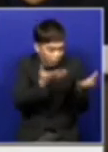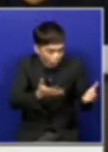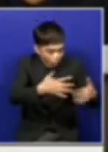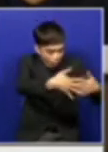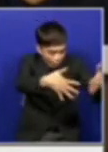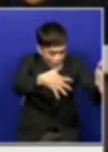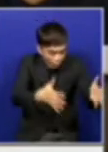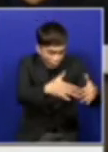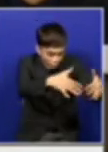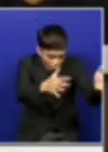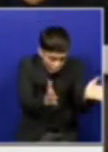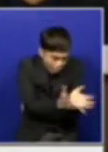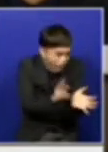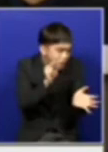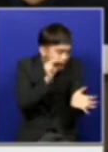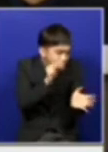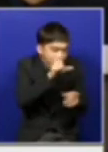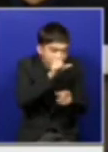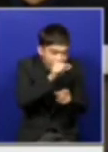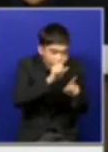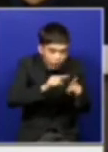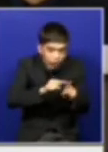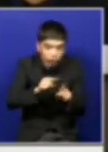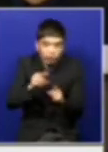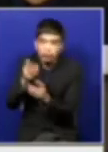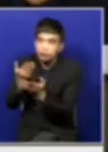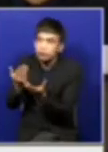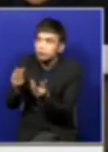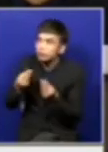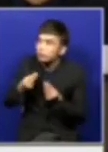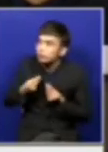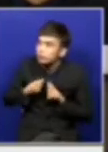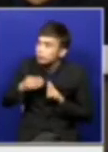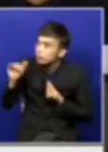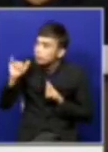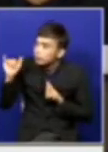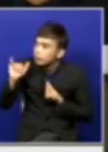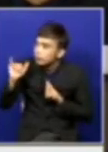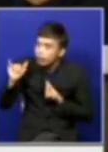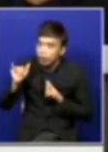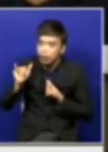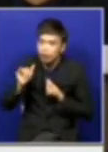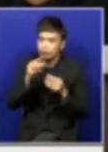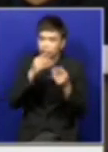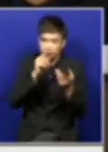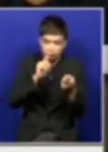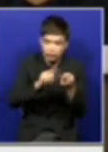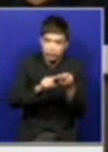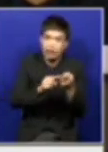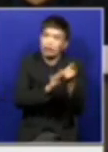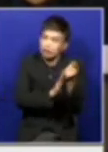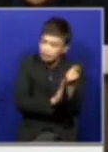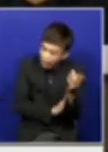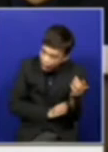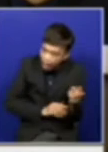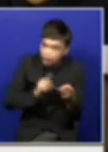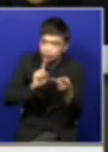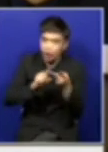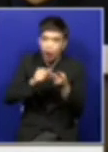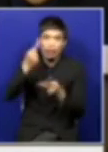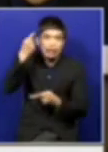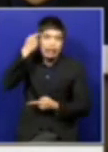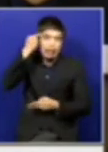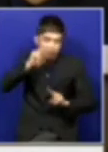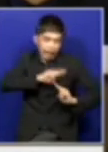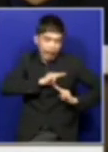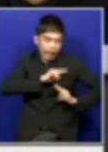ก็ยังไม่ได้รับเลยครับ1ช้า2ชาวบ้านเขาไม่ได้คิดเองแล้วก็พวกพันธุ์ข้าว